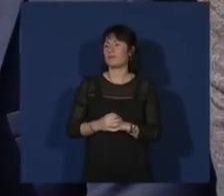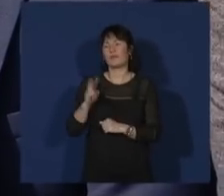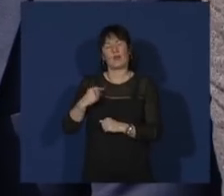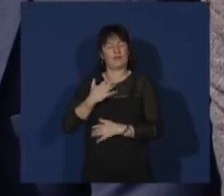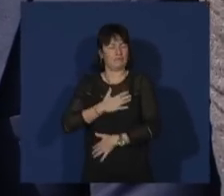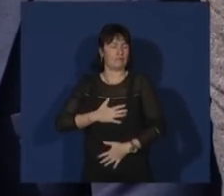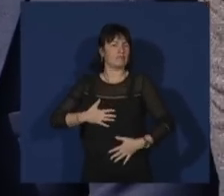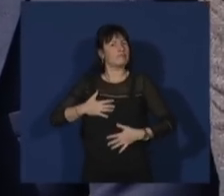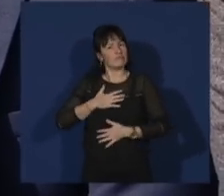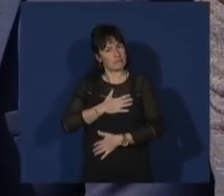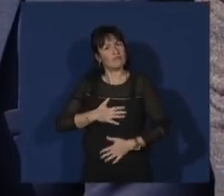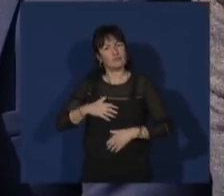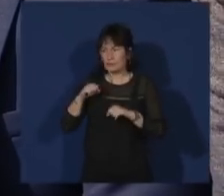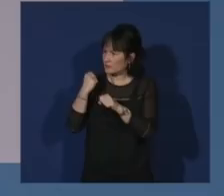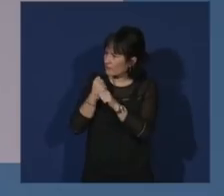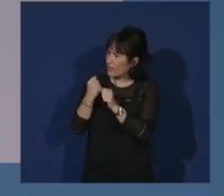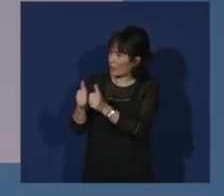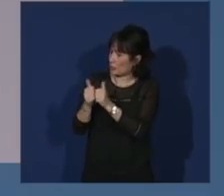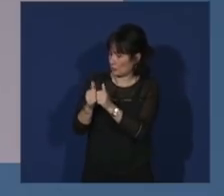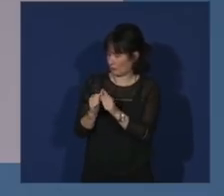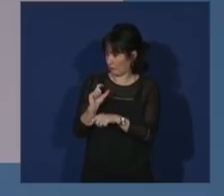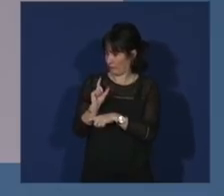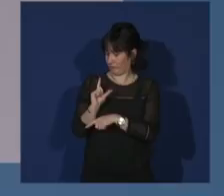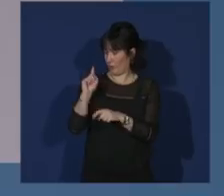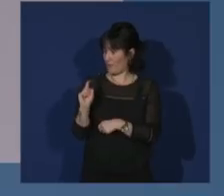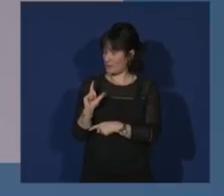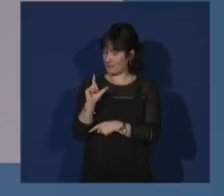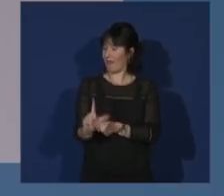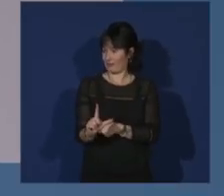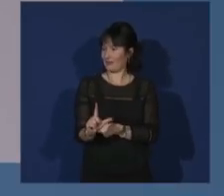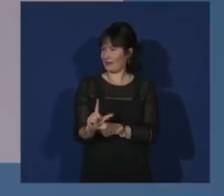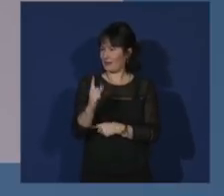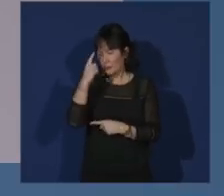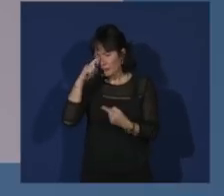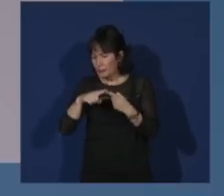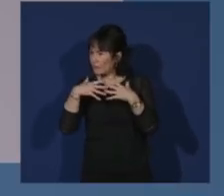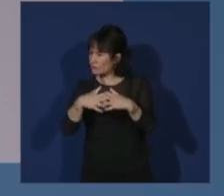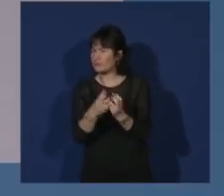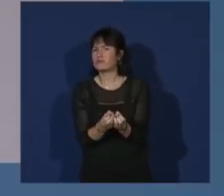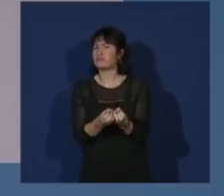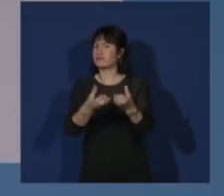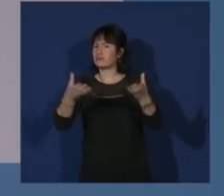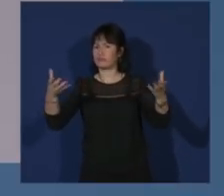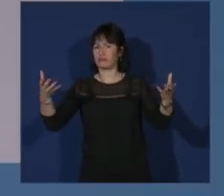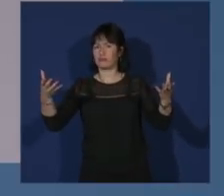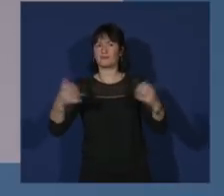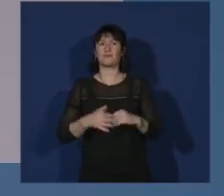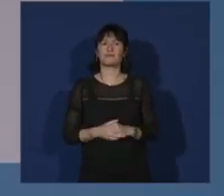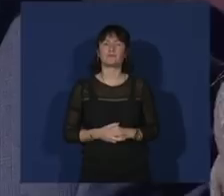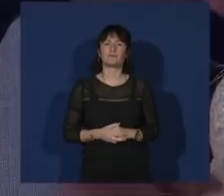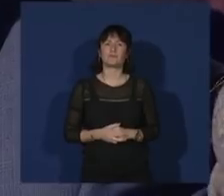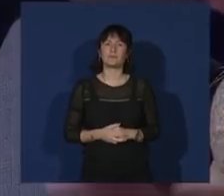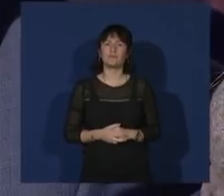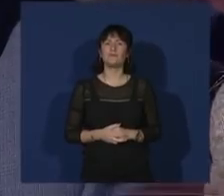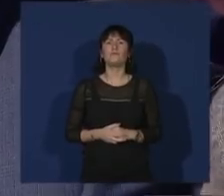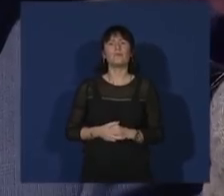réjouis que nous puissions travailler dès lundi, ensemble, à faire grandir ce mouvement. Je proposerai d'ailleurs